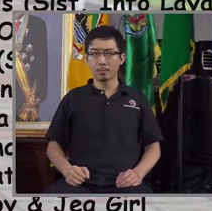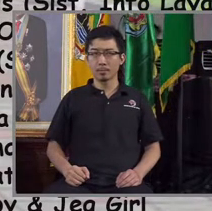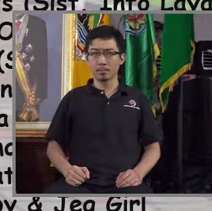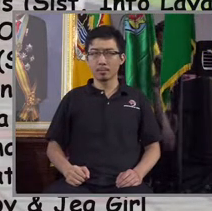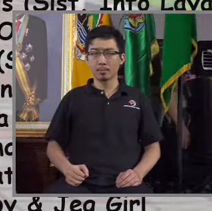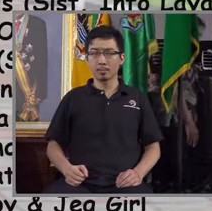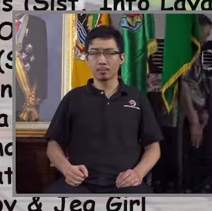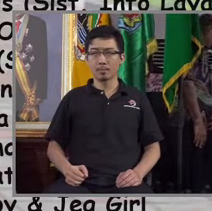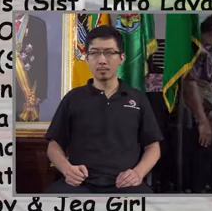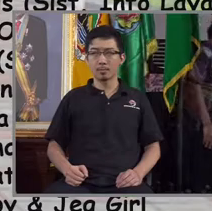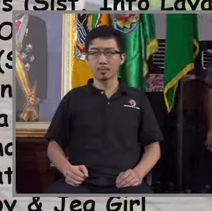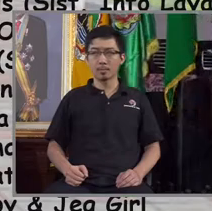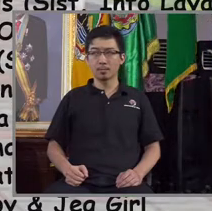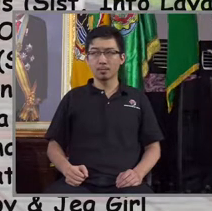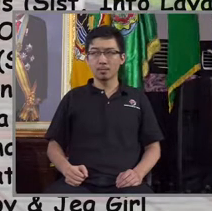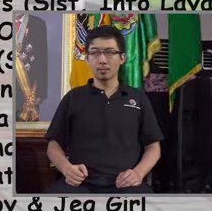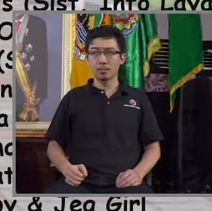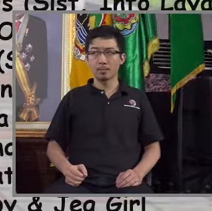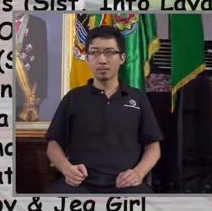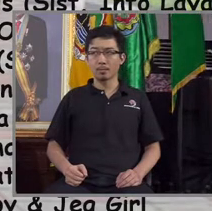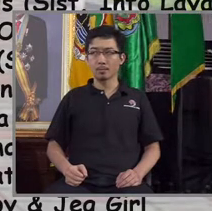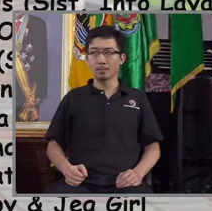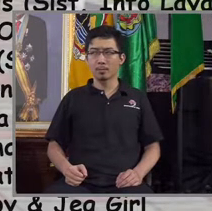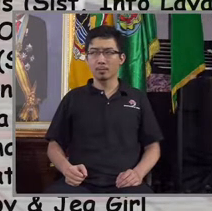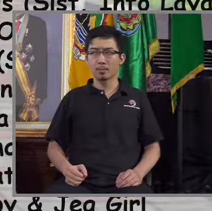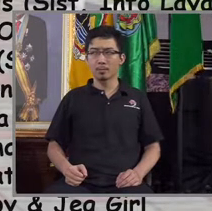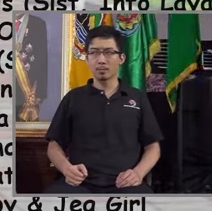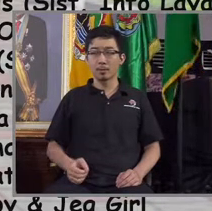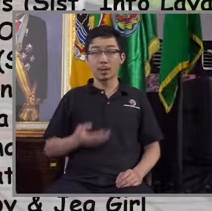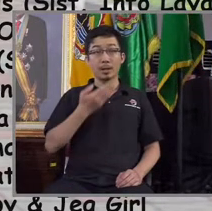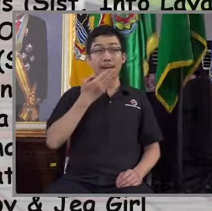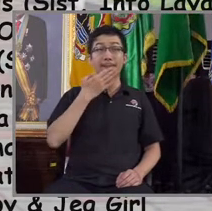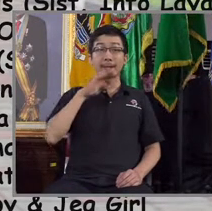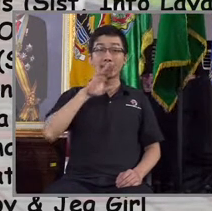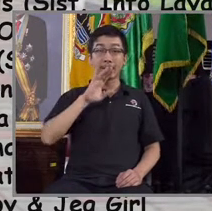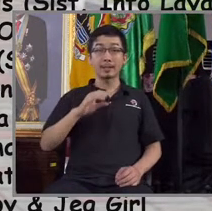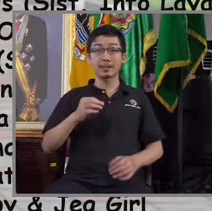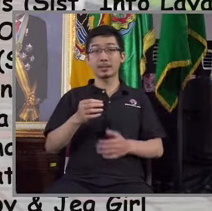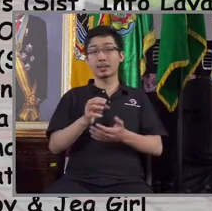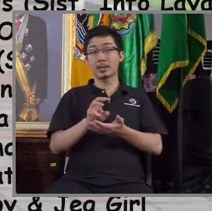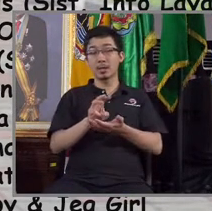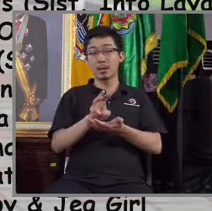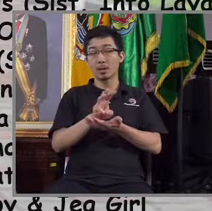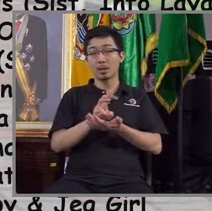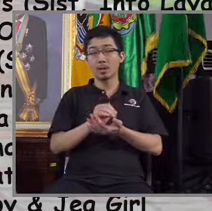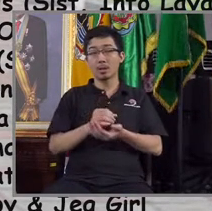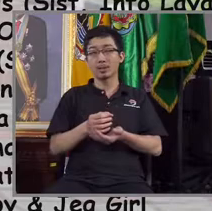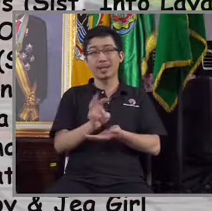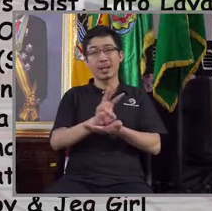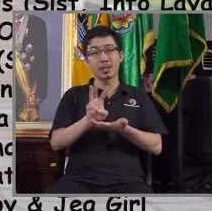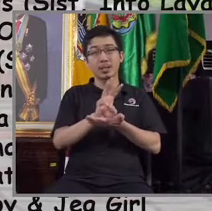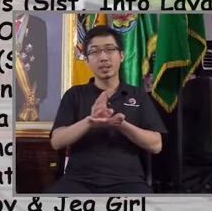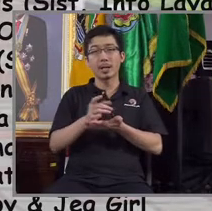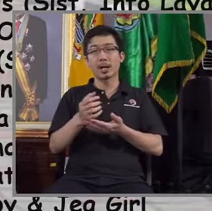juga mendapatkan predikat kota tertoleran se-Indonesia.